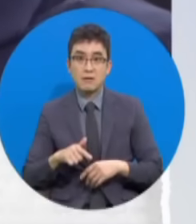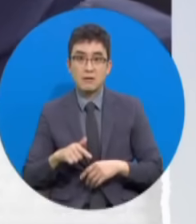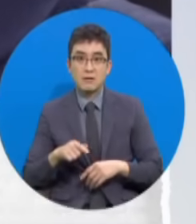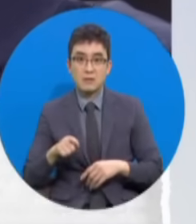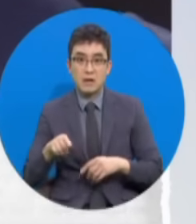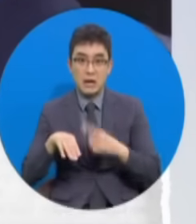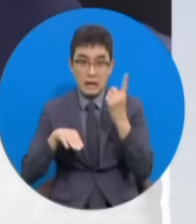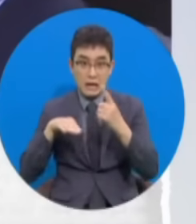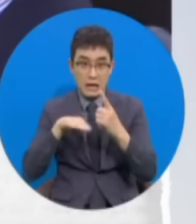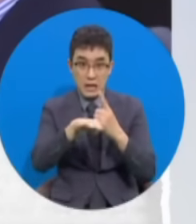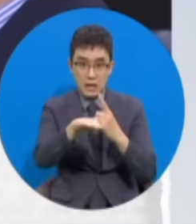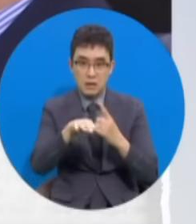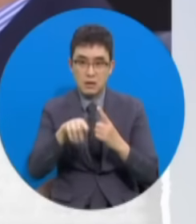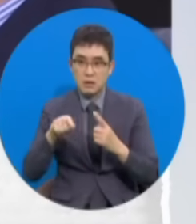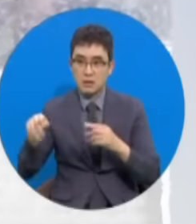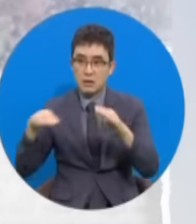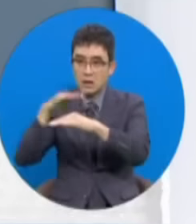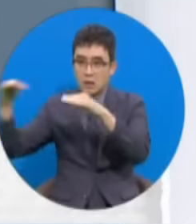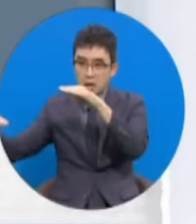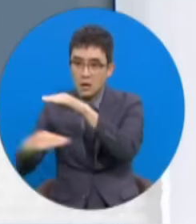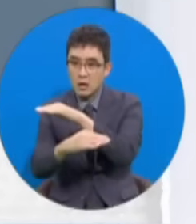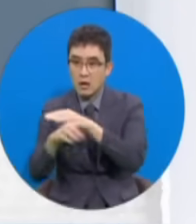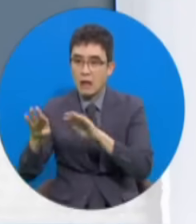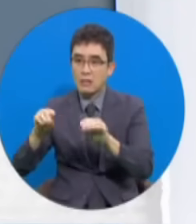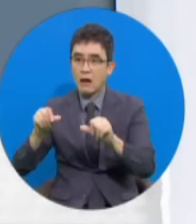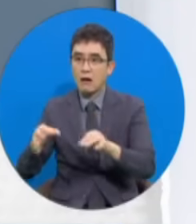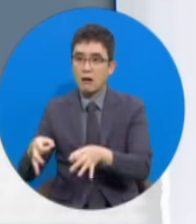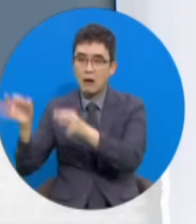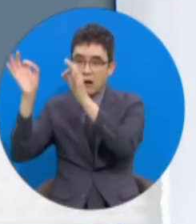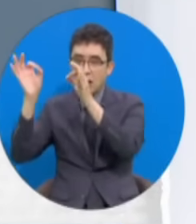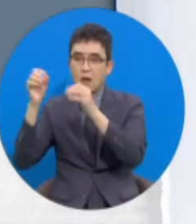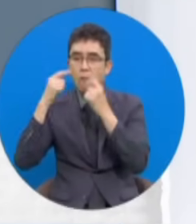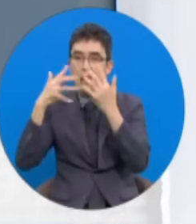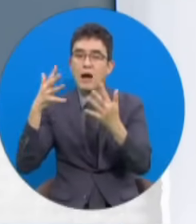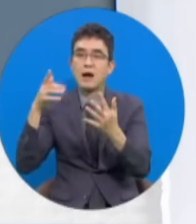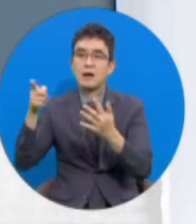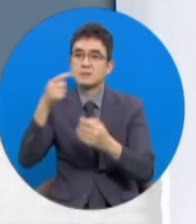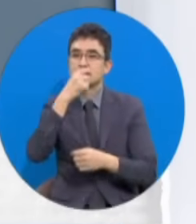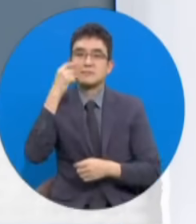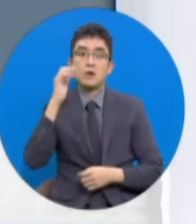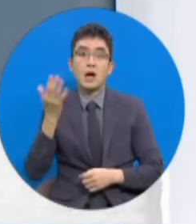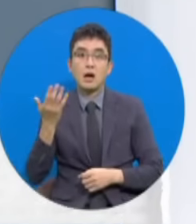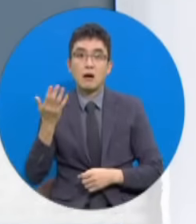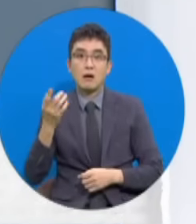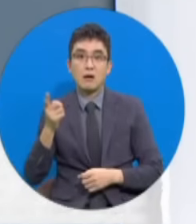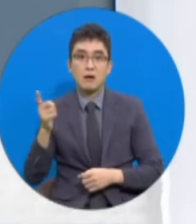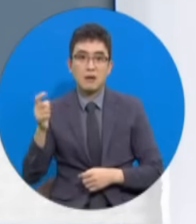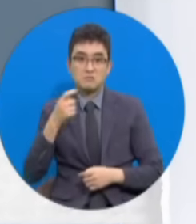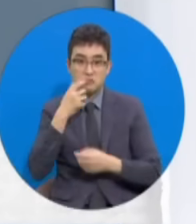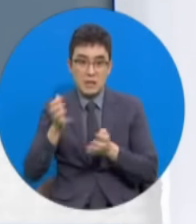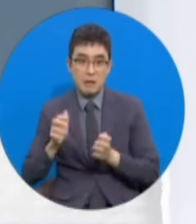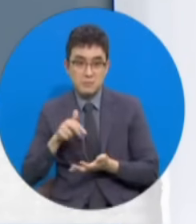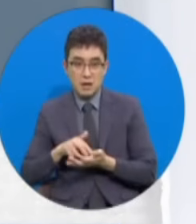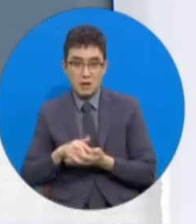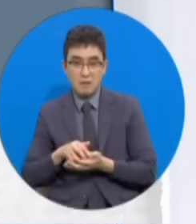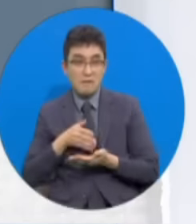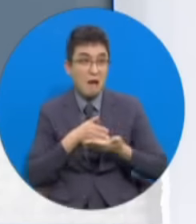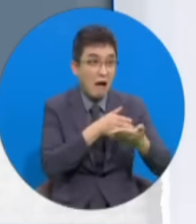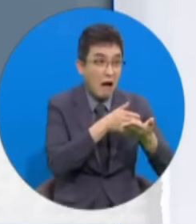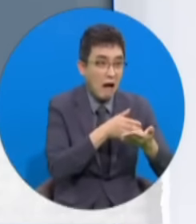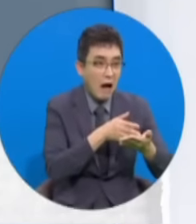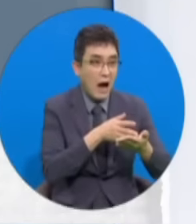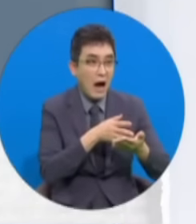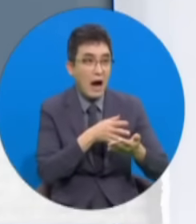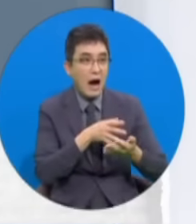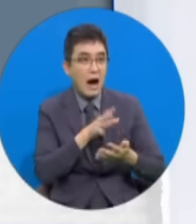들어오는 것만으로는 지역 땅에 대한 특혜가 없다는 것이 이미 객관적으로 증명이 됐기 때문에 처음에 주장했던 내용이 흔들리니까 그다음은 계속해서